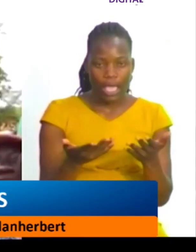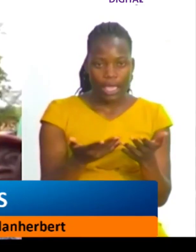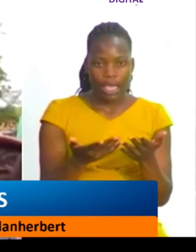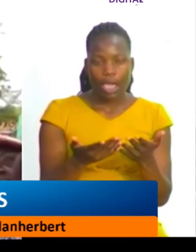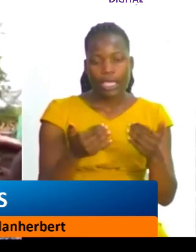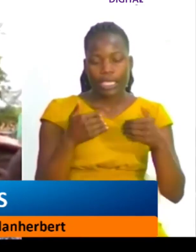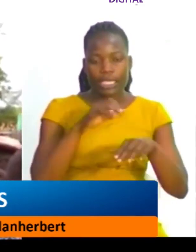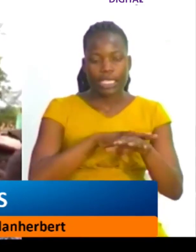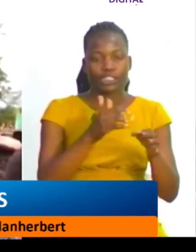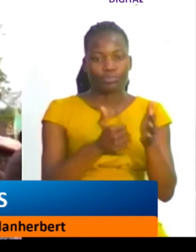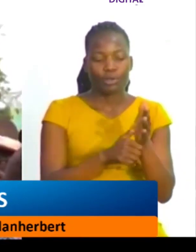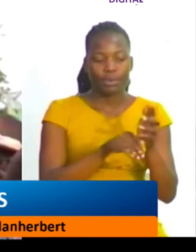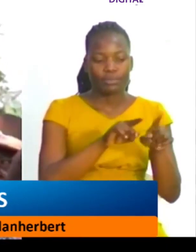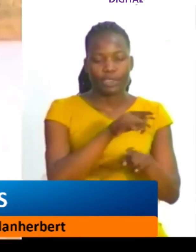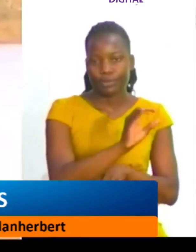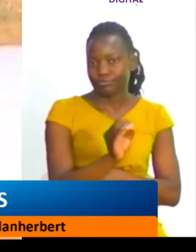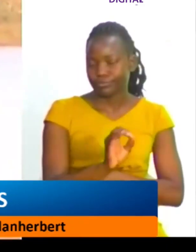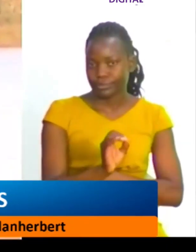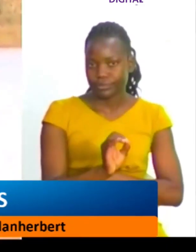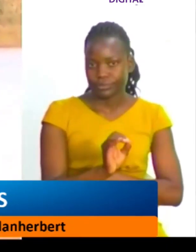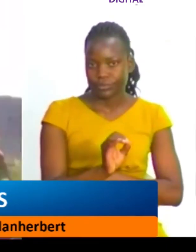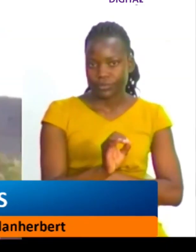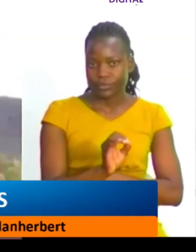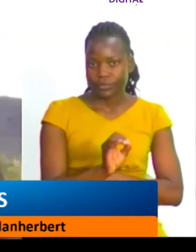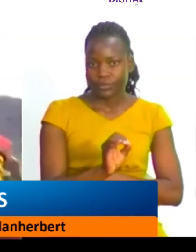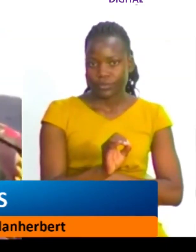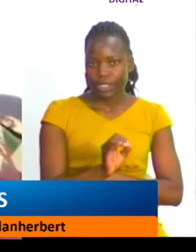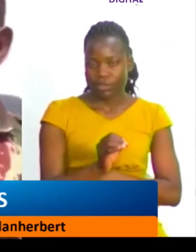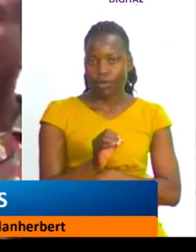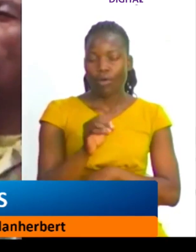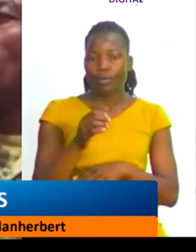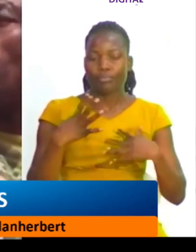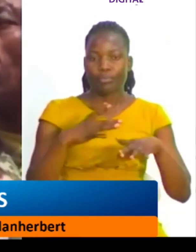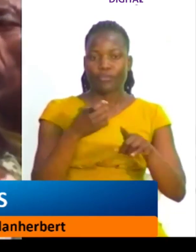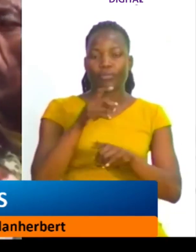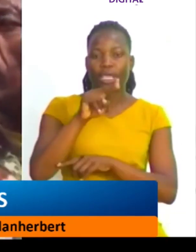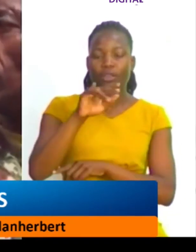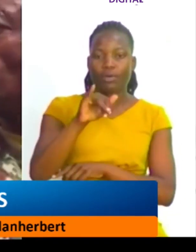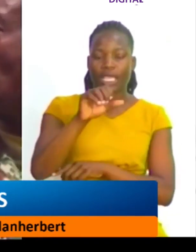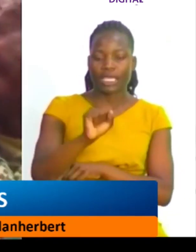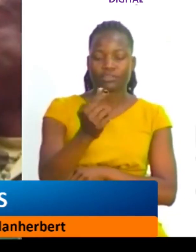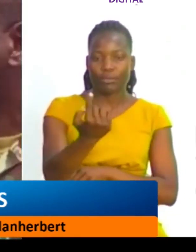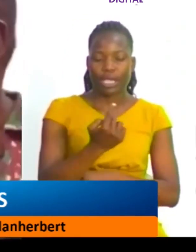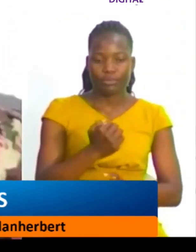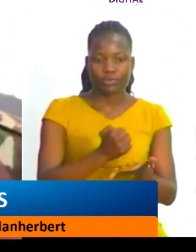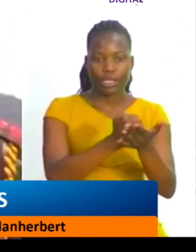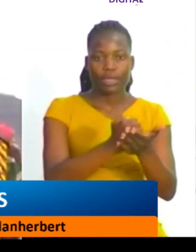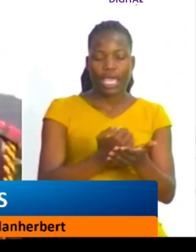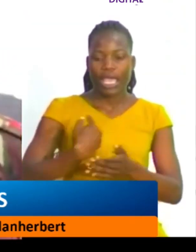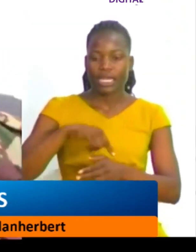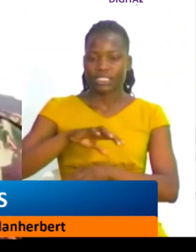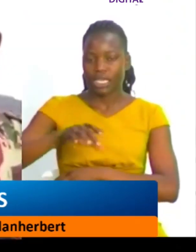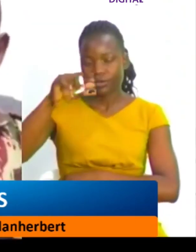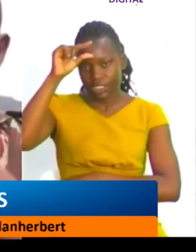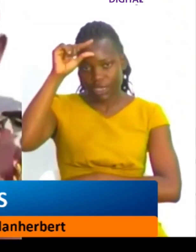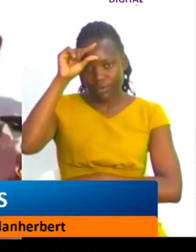hatari kama hizi ambayo tumepata kwa siku ya leo. Watu wa eneo wa Yes wamekuja kutusupport. Tuko na watu wa Cecil Estate na sisi kama county government